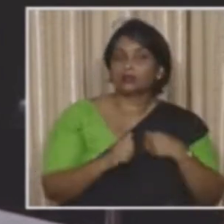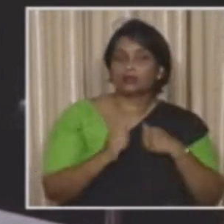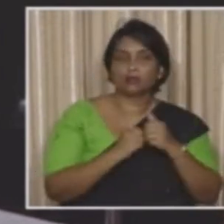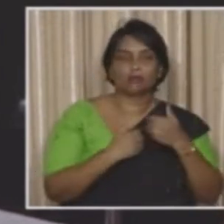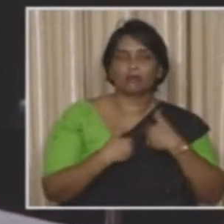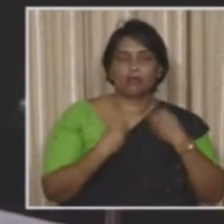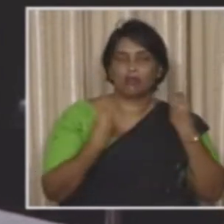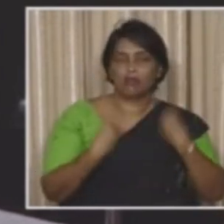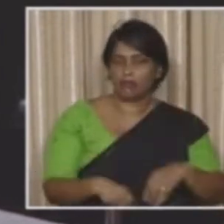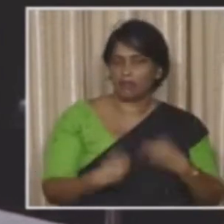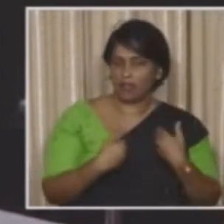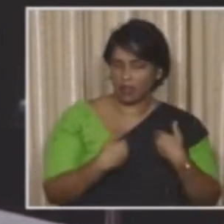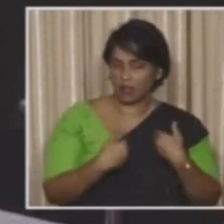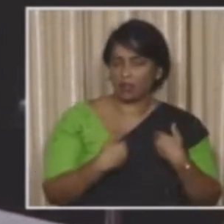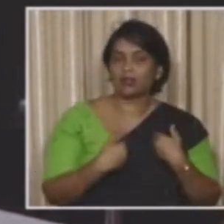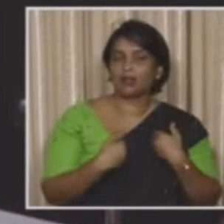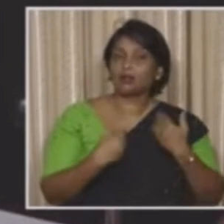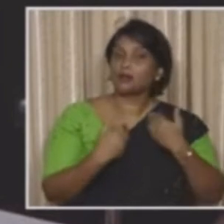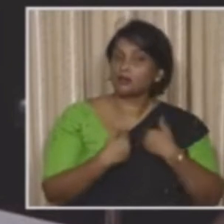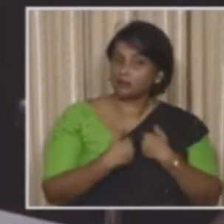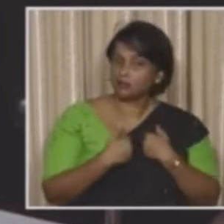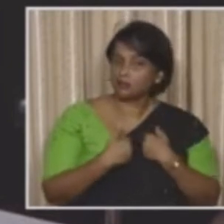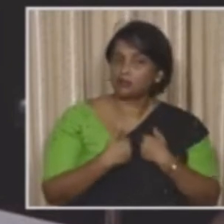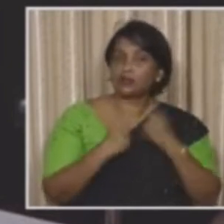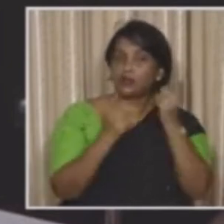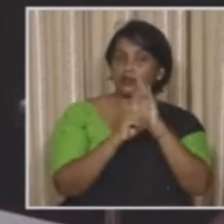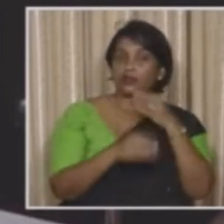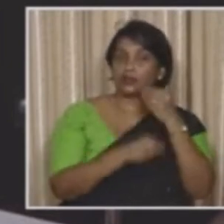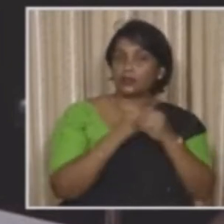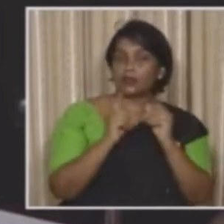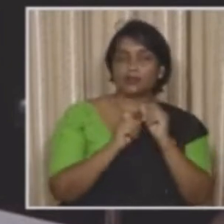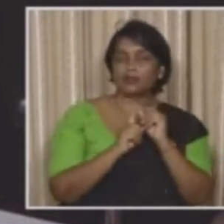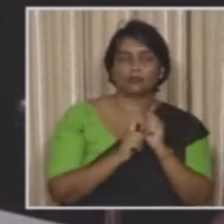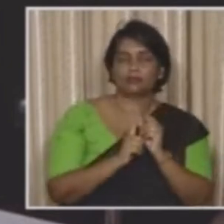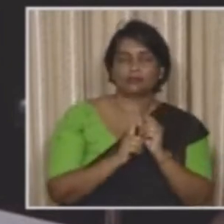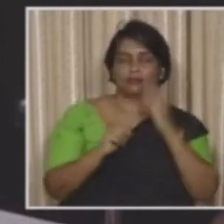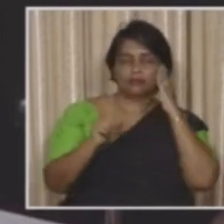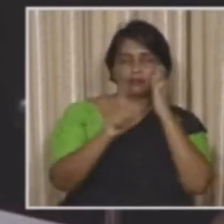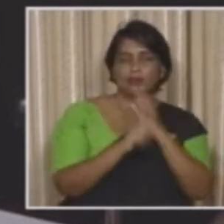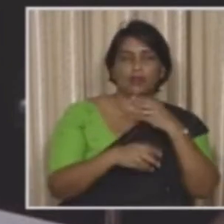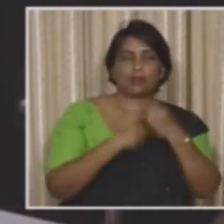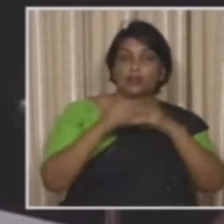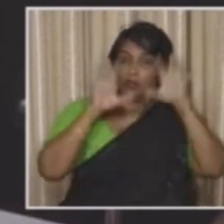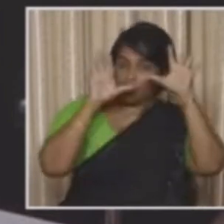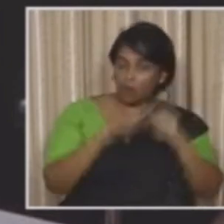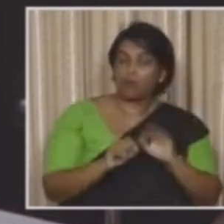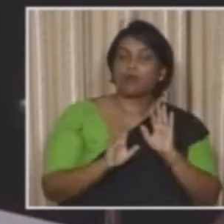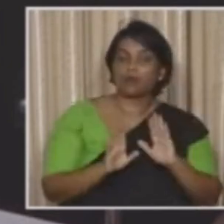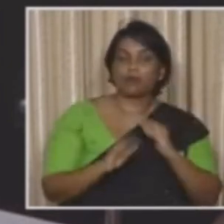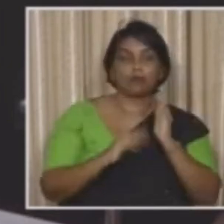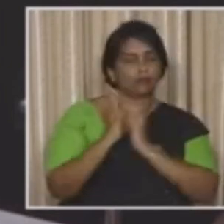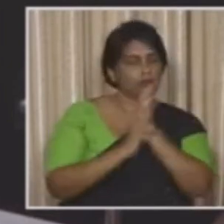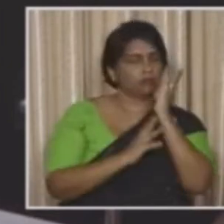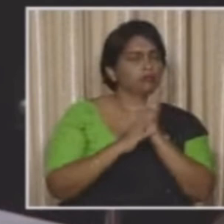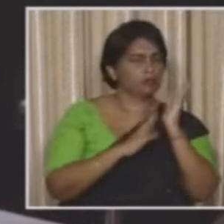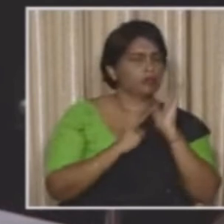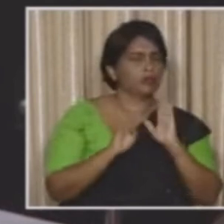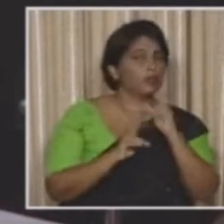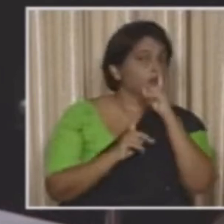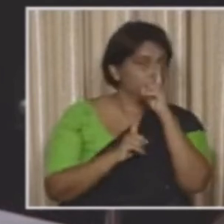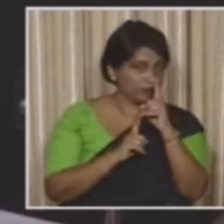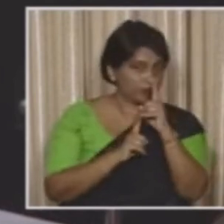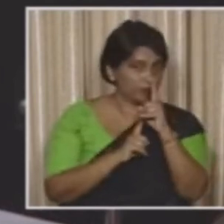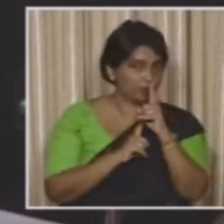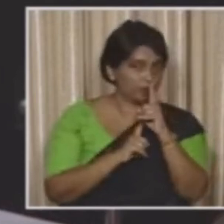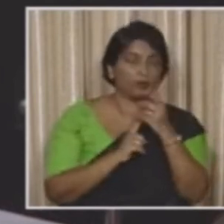අපි අසමත් වී තිබෙනවා. අපි ඍජු ආයෝජන ප්‍රතික්ෂේප කරනවානේ ඍජු ආයෝජන කැඳවා ගත යුතුයි. හැබැයි ආකාර කීපයක්. එකක්